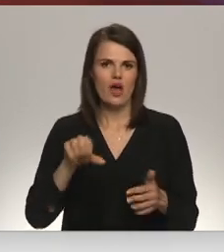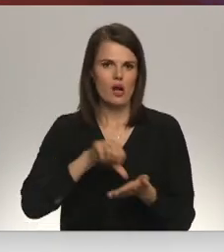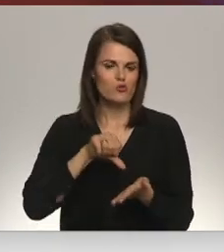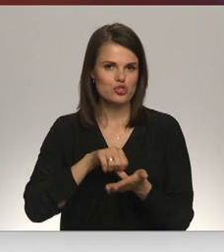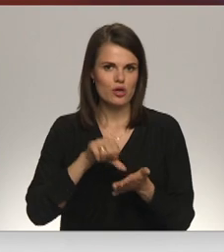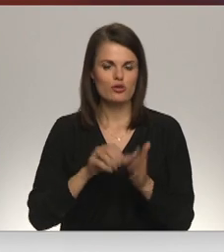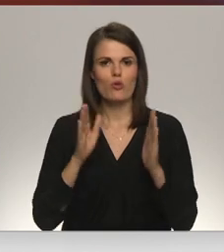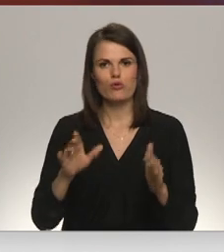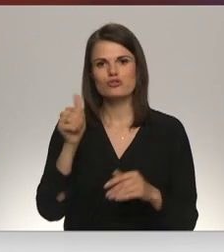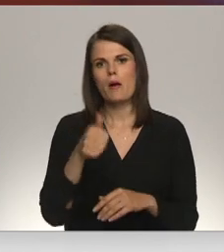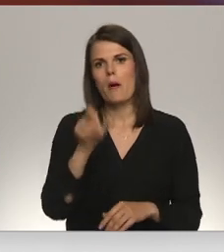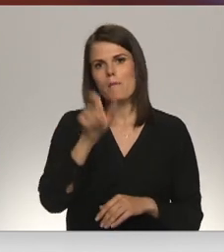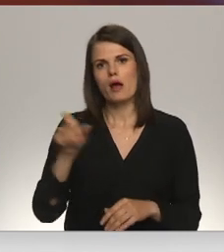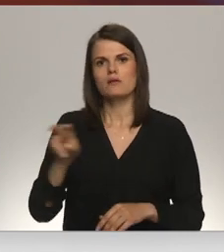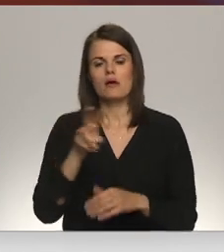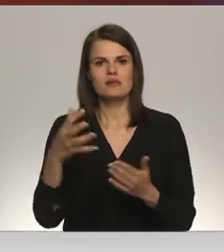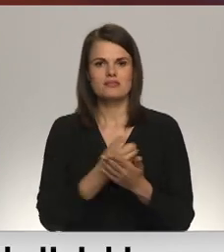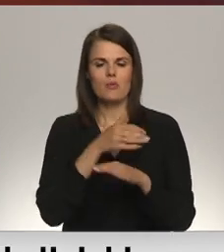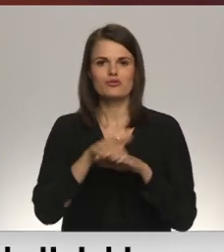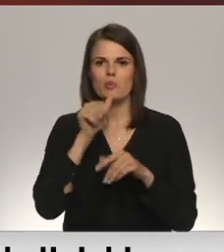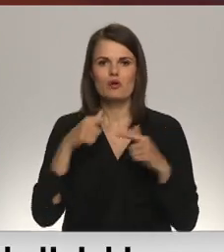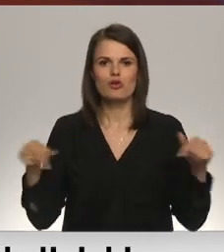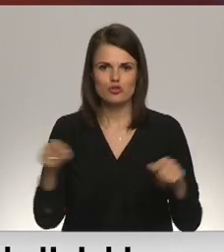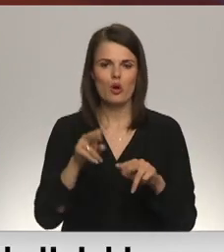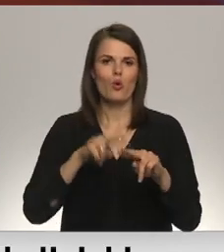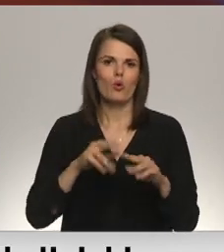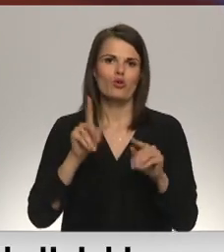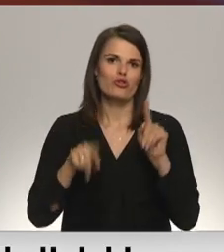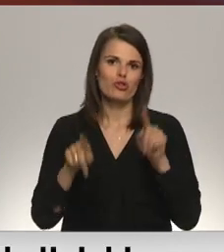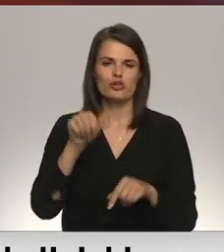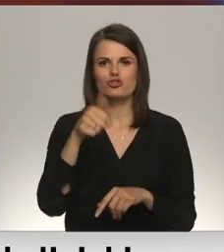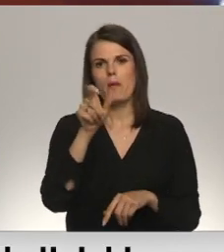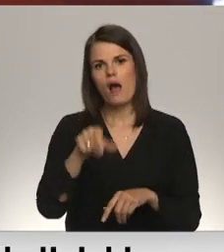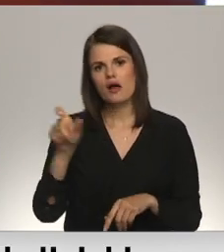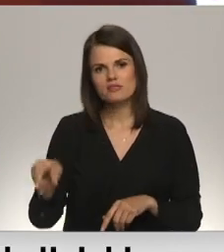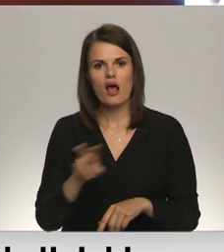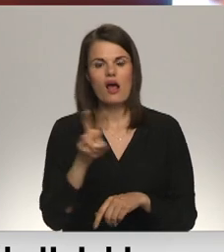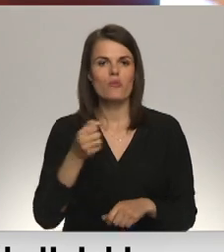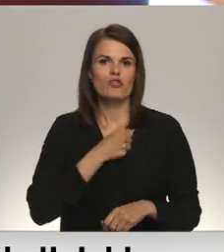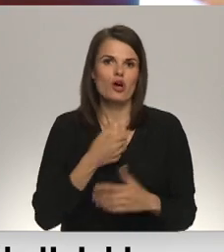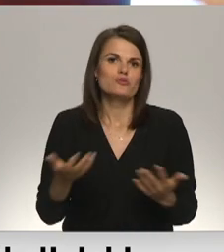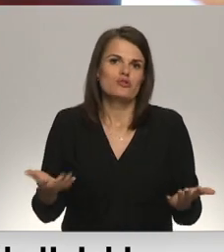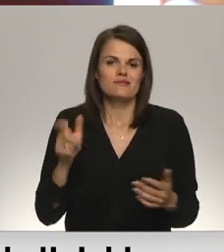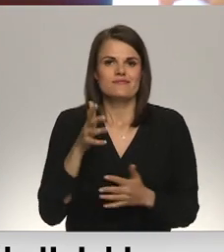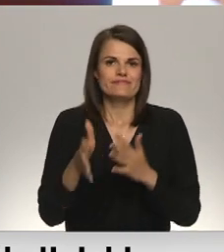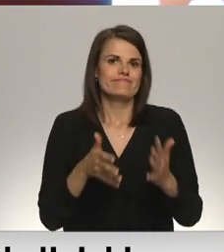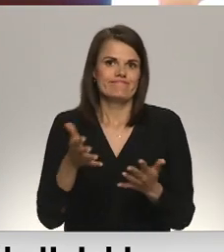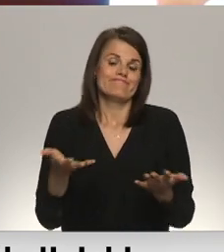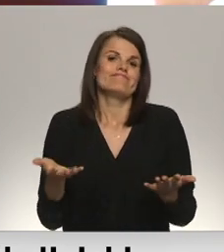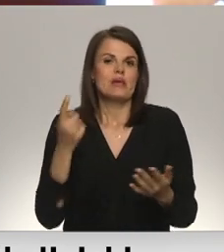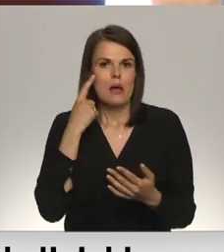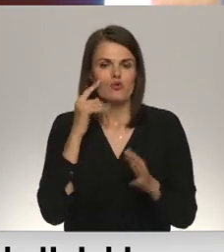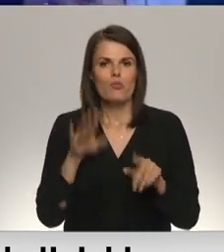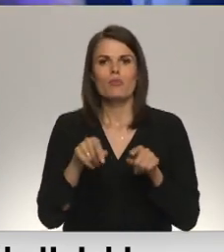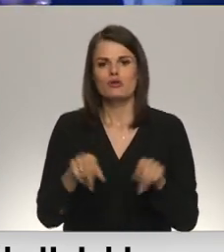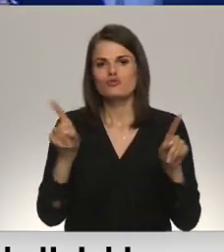Ja? Būs mākslinieki, kas dabūs pilnas zāles, un daži būs, kam, diemžēl, būs jāpadomā par